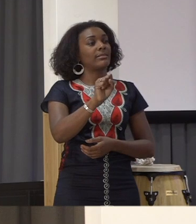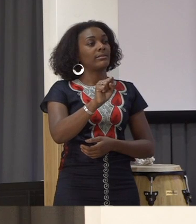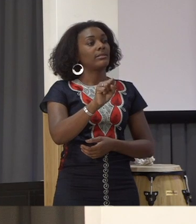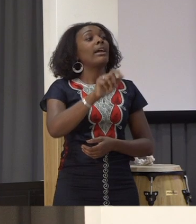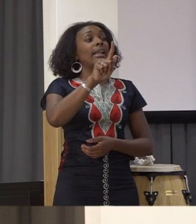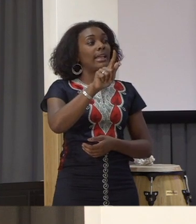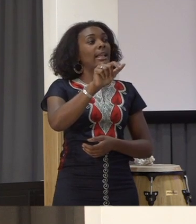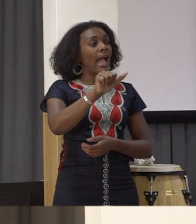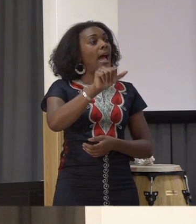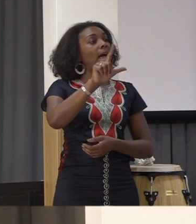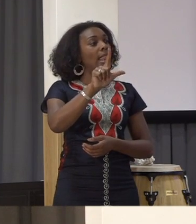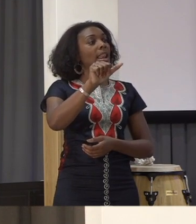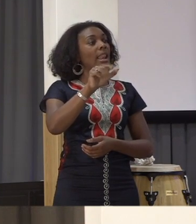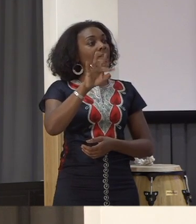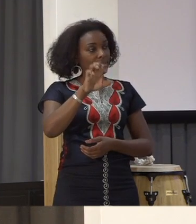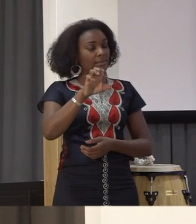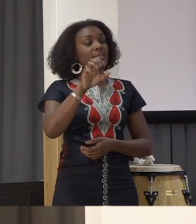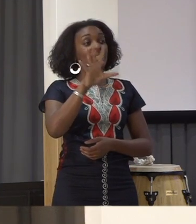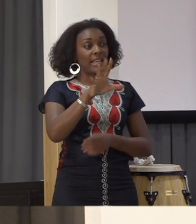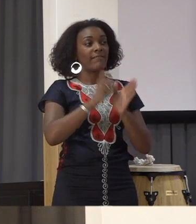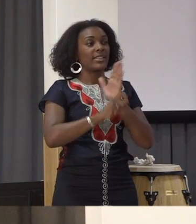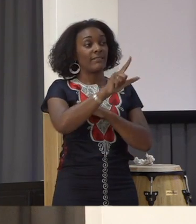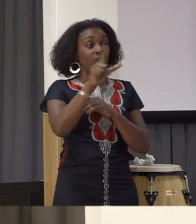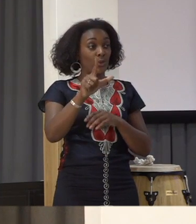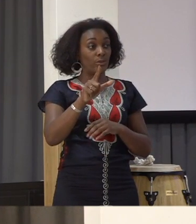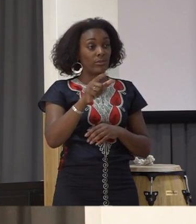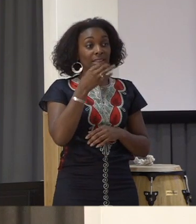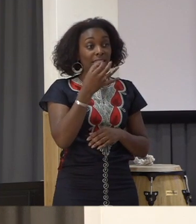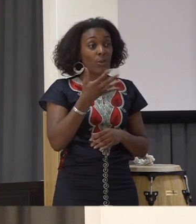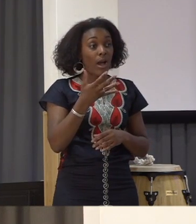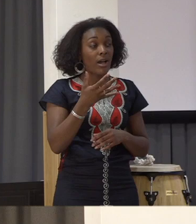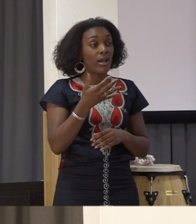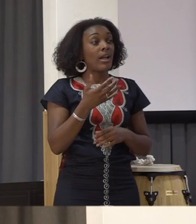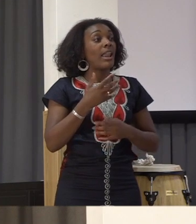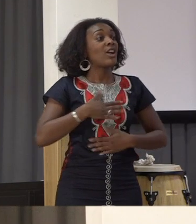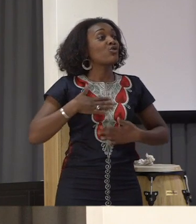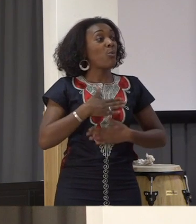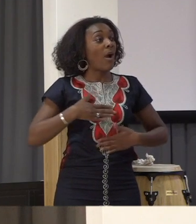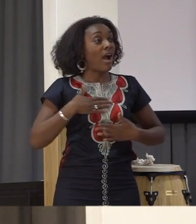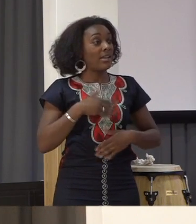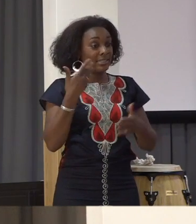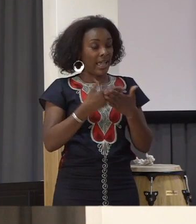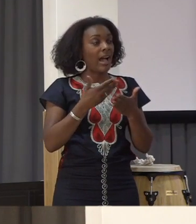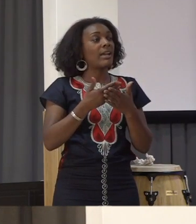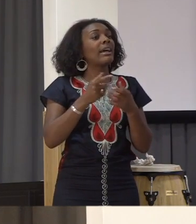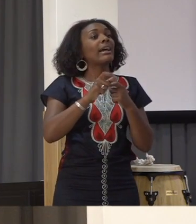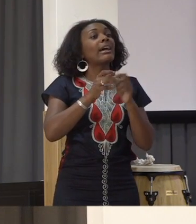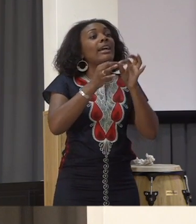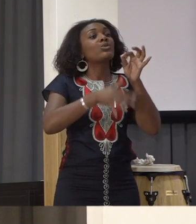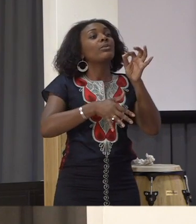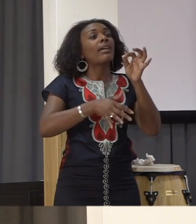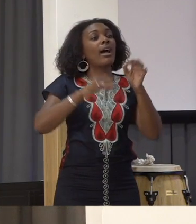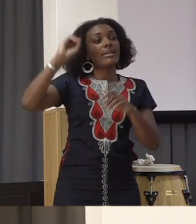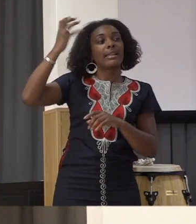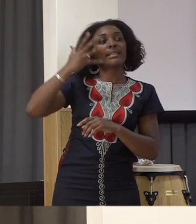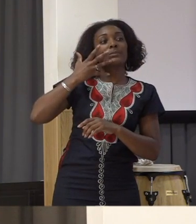que la joie est une expression du fruit de l'esprit. Si tu as l'esprit de Dieu en toi et que tu portes du